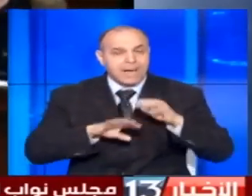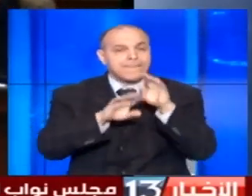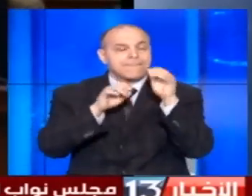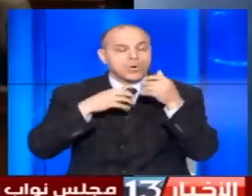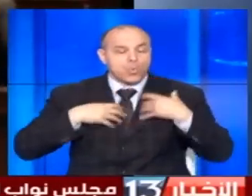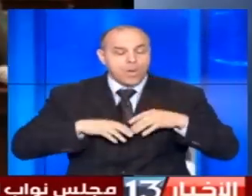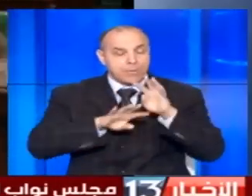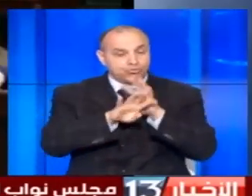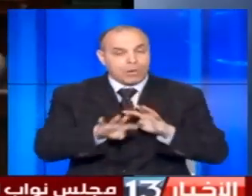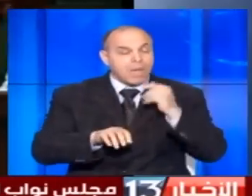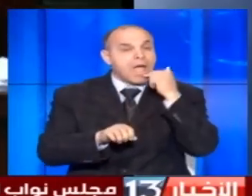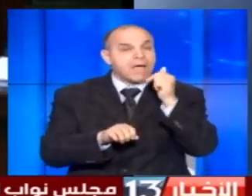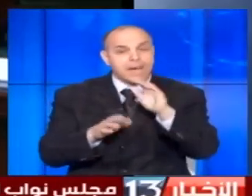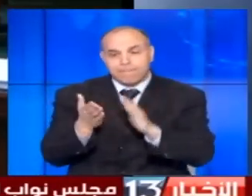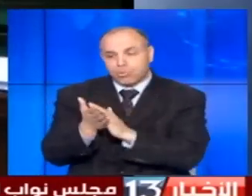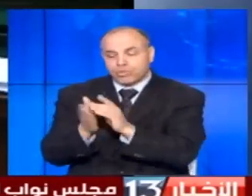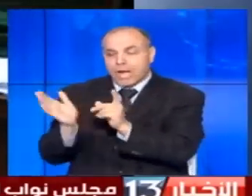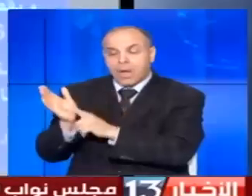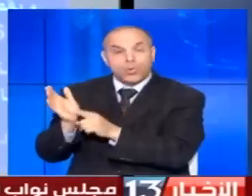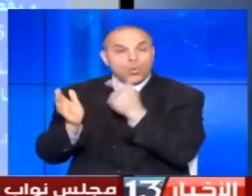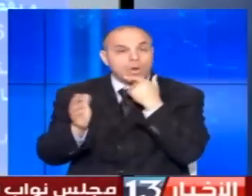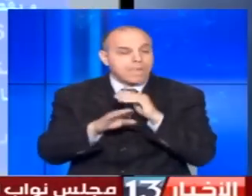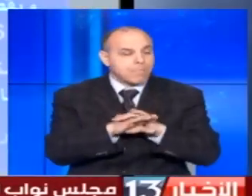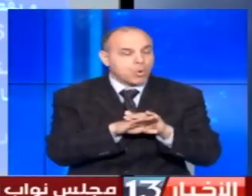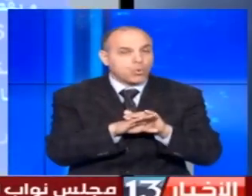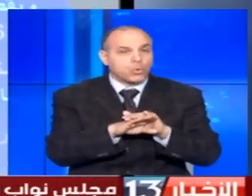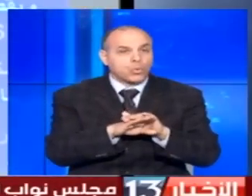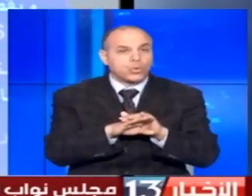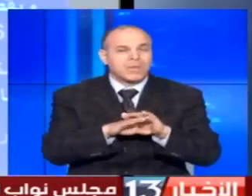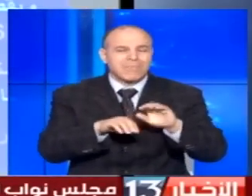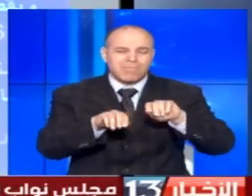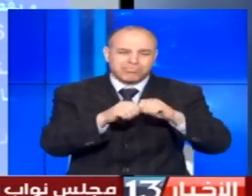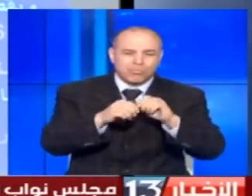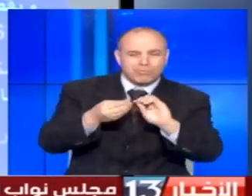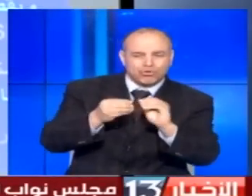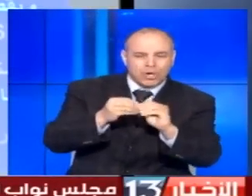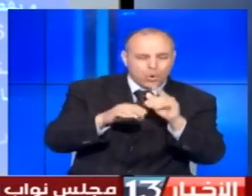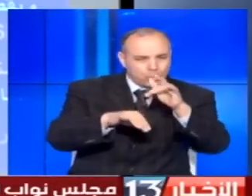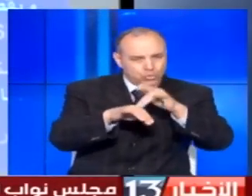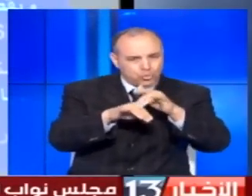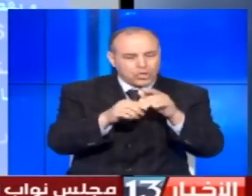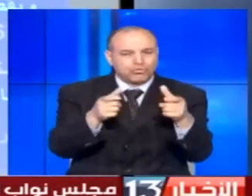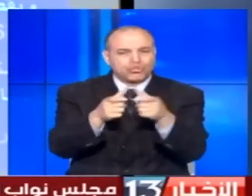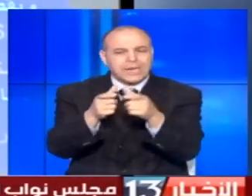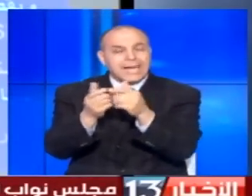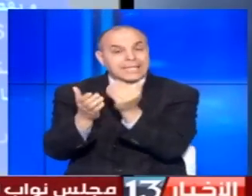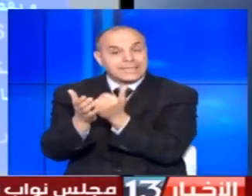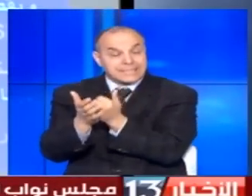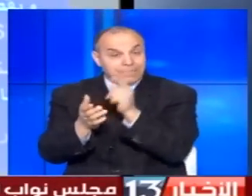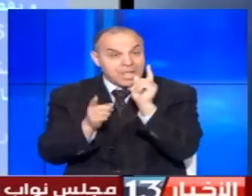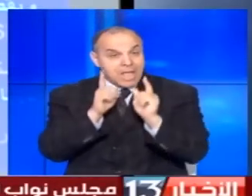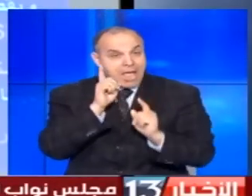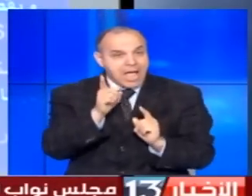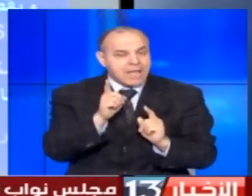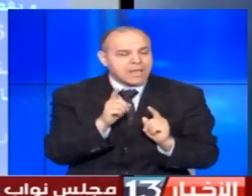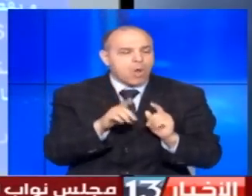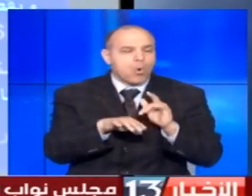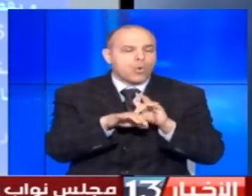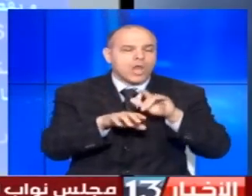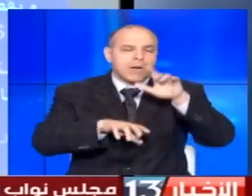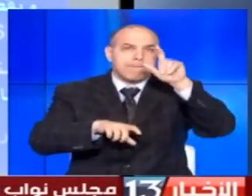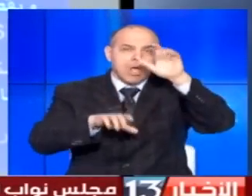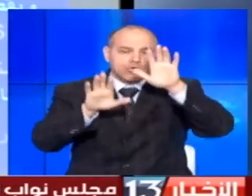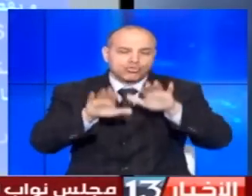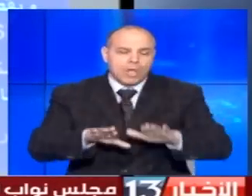الشعب النظر في مشروع قانون يتعلق بجبر الاضرار التي تلحق بالمؤسسات الاقتصاديه نتيجه